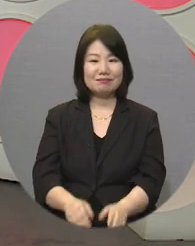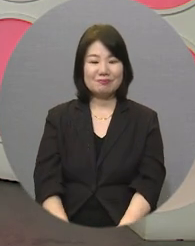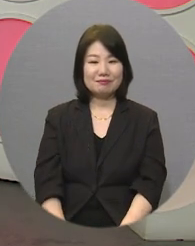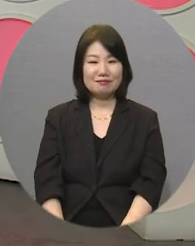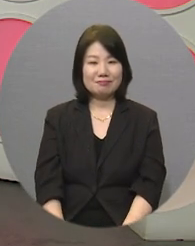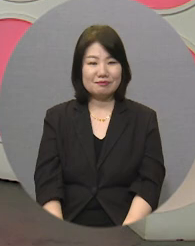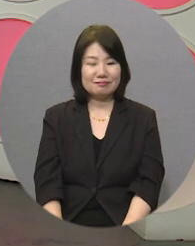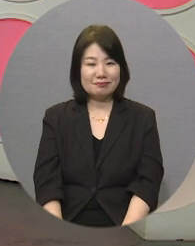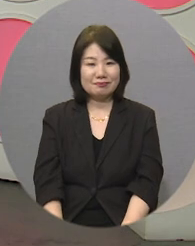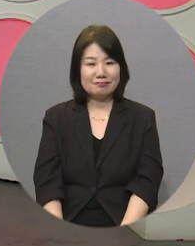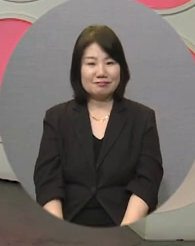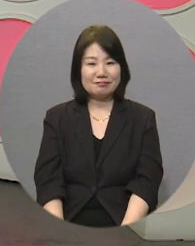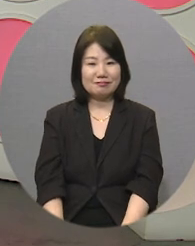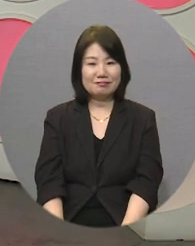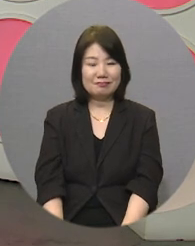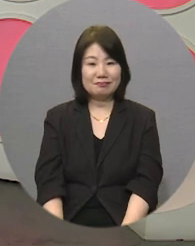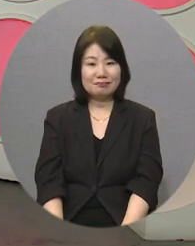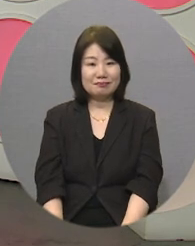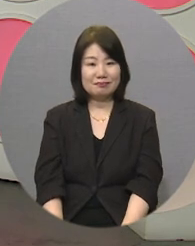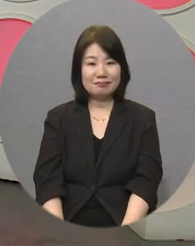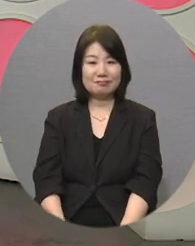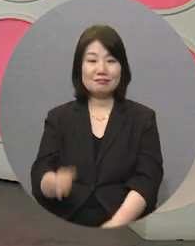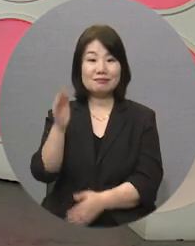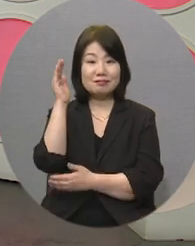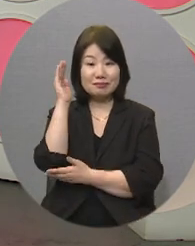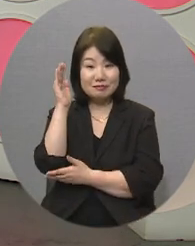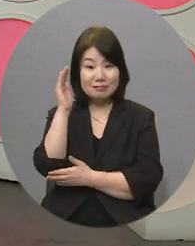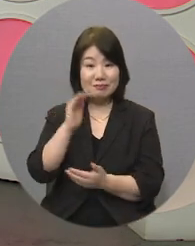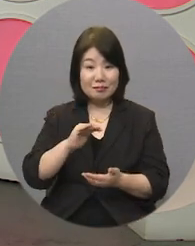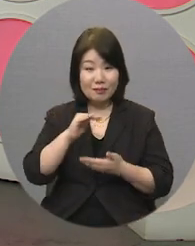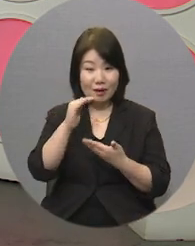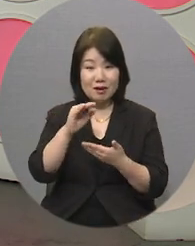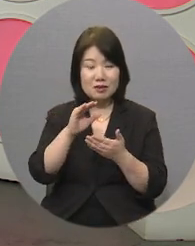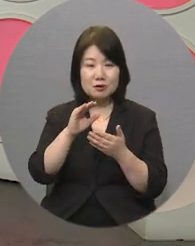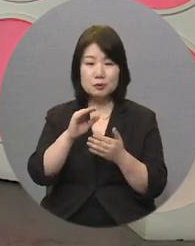아, 정희 씨는 이 사연 딱 읽어주면서